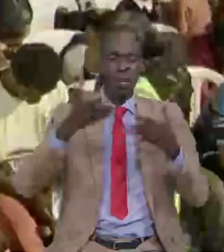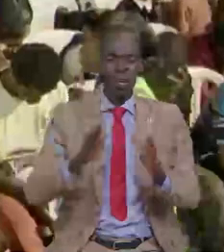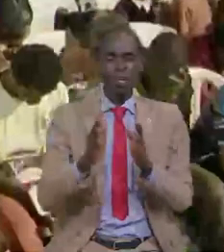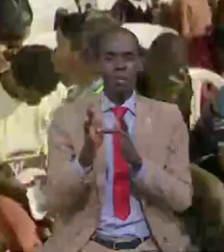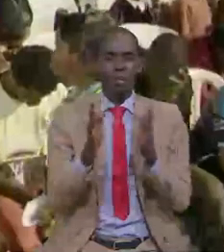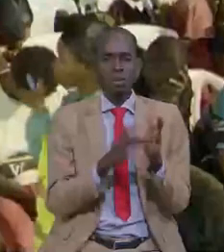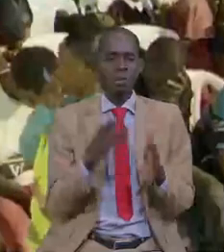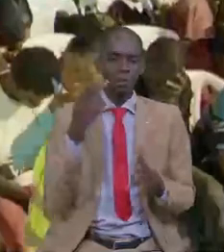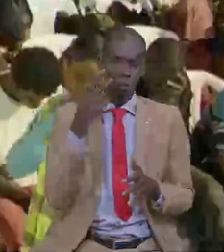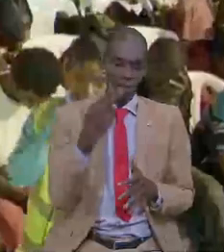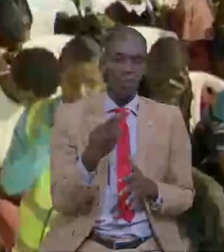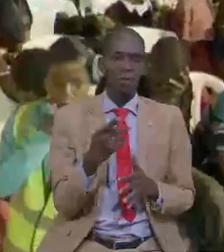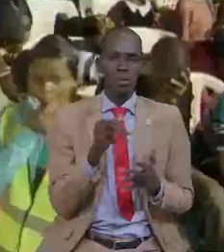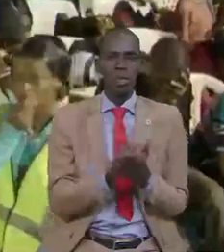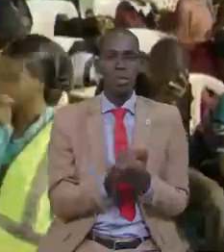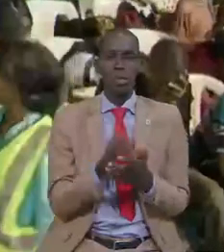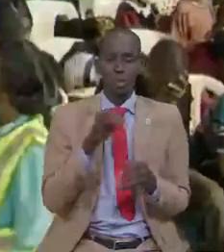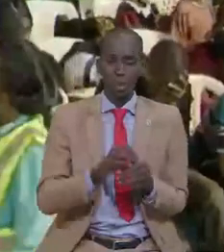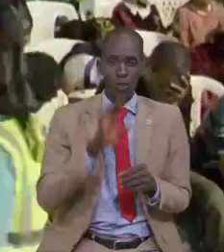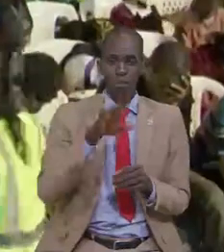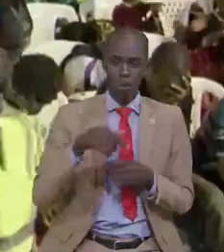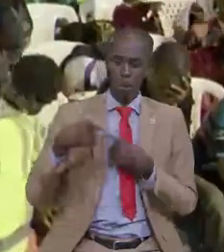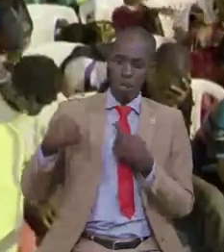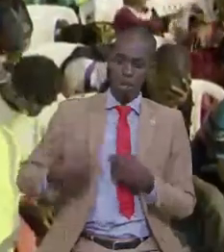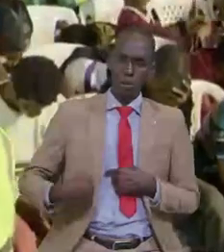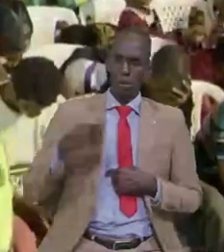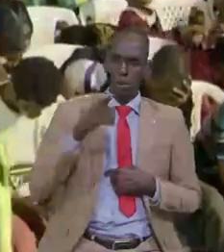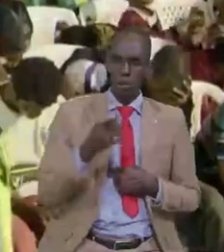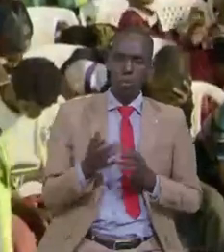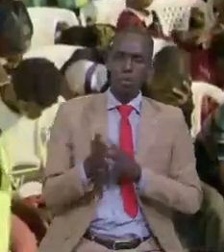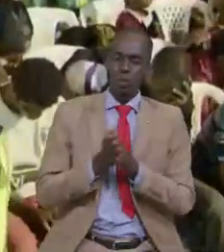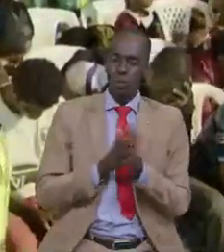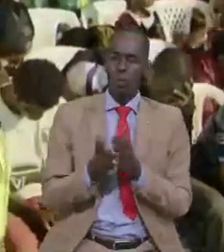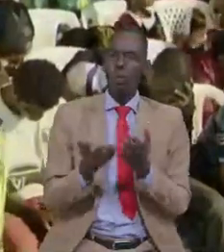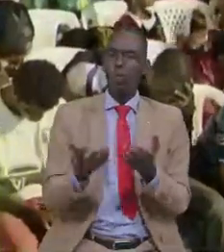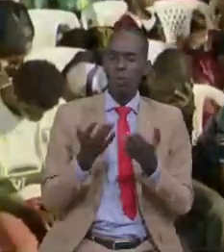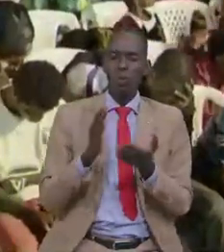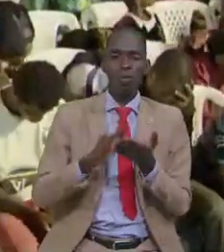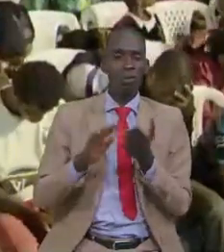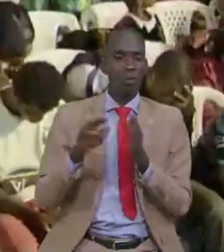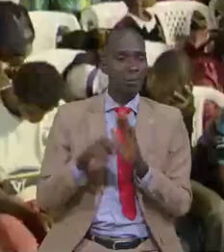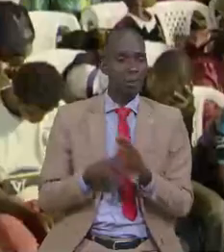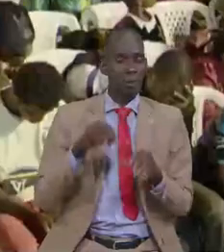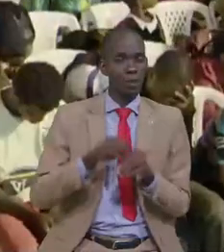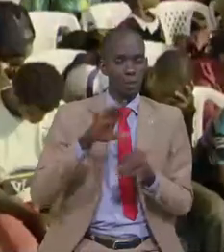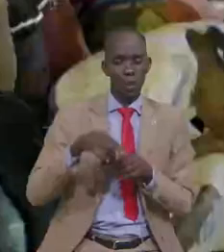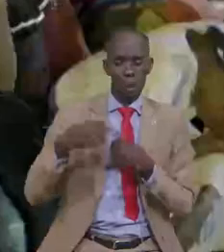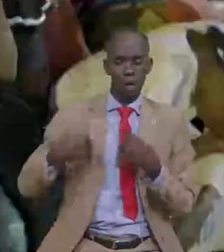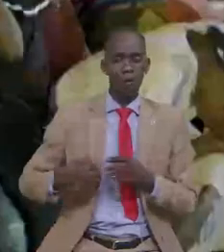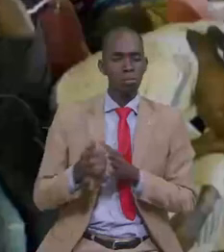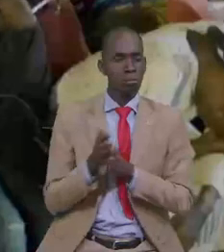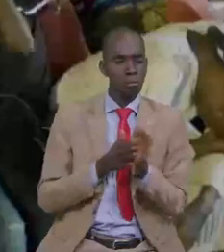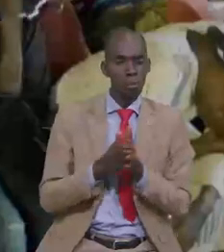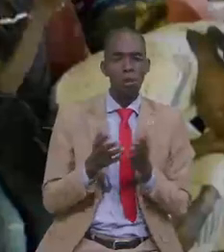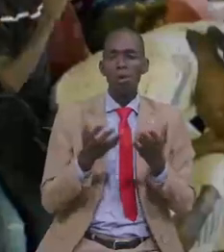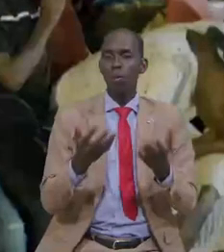que Jésus voit ton cœur, qu'il voit que dans ton cœur, tu veux le pardon, dans ton cœur, dans ton âme, tu